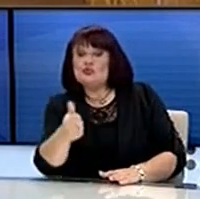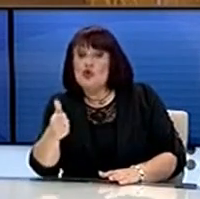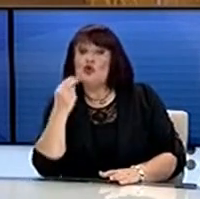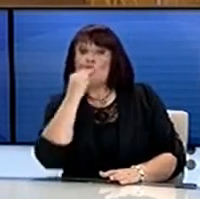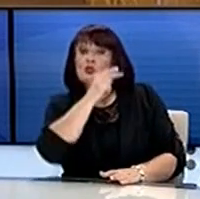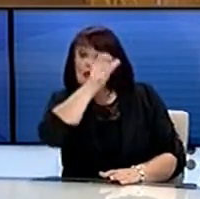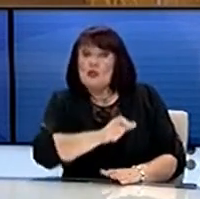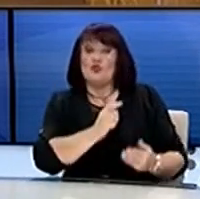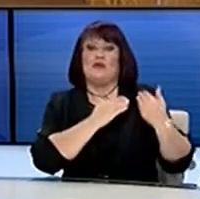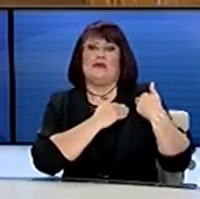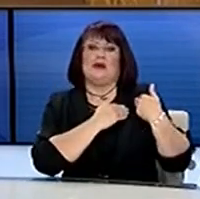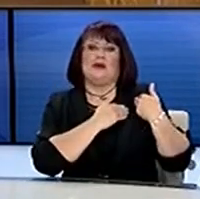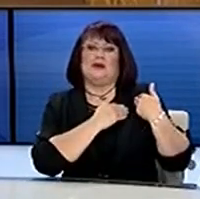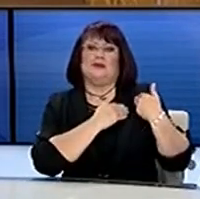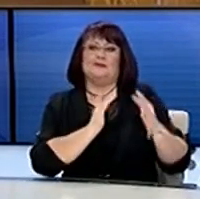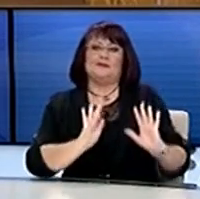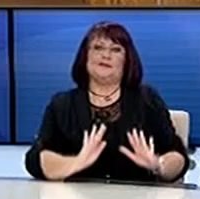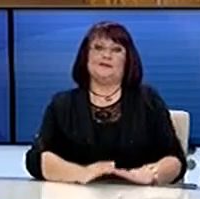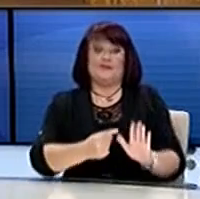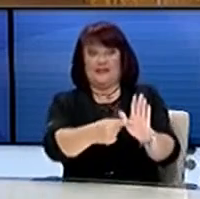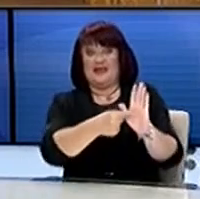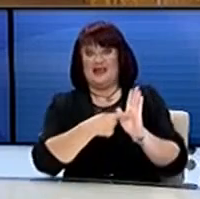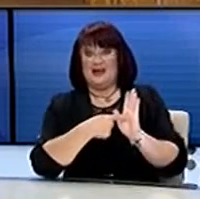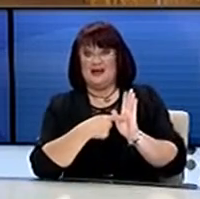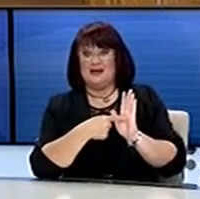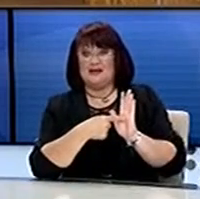ευθύνη. Και όσο παρουσιάζεστε